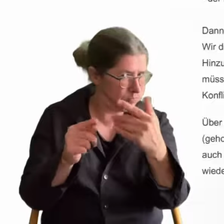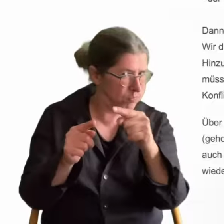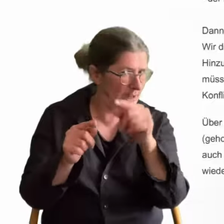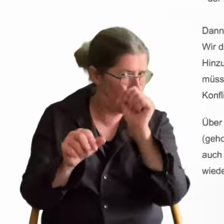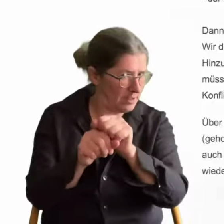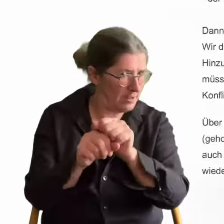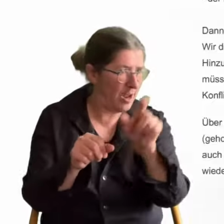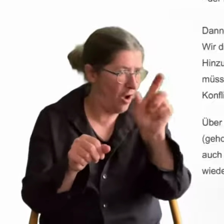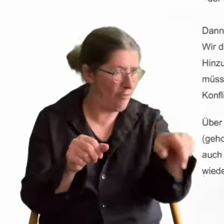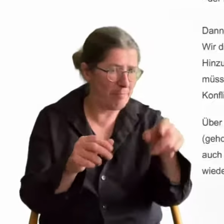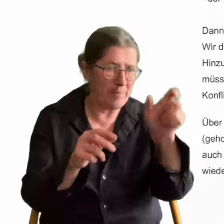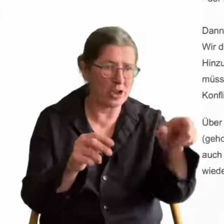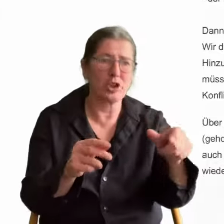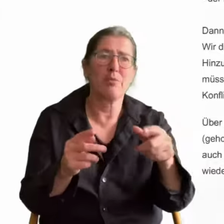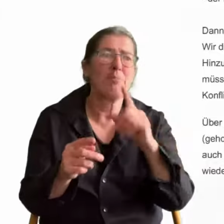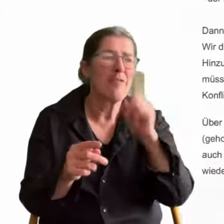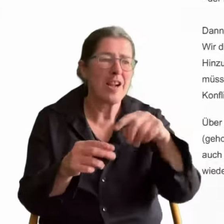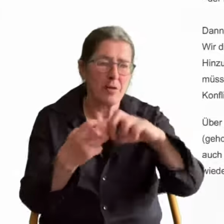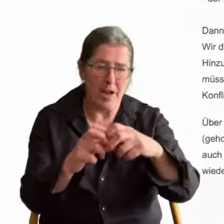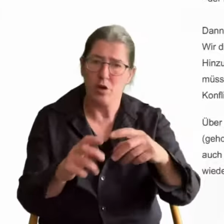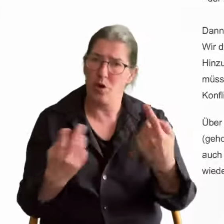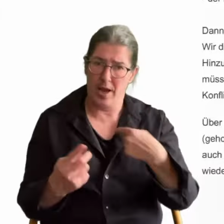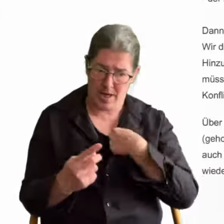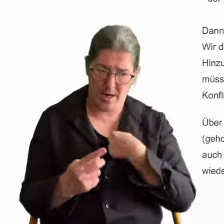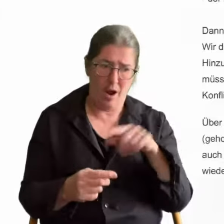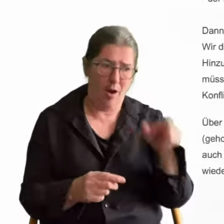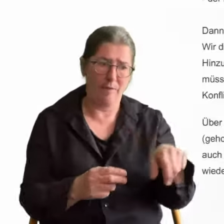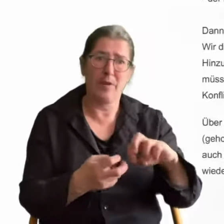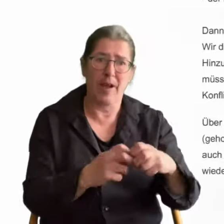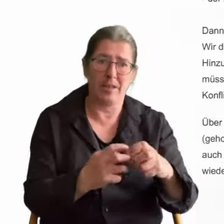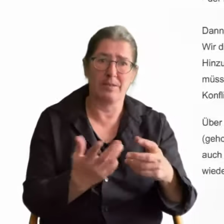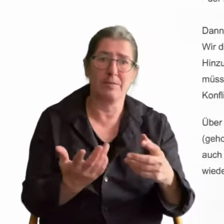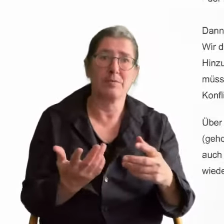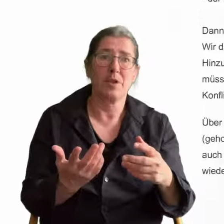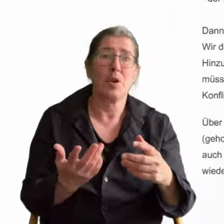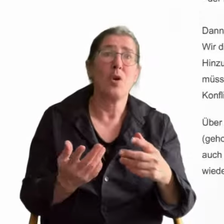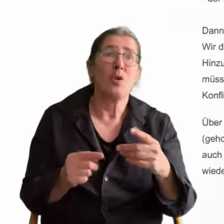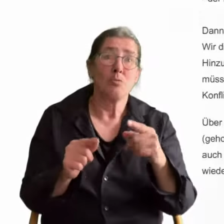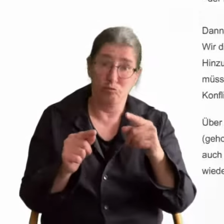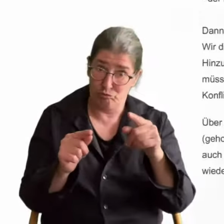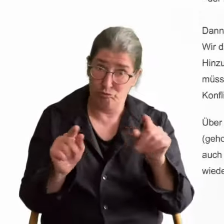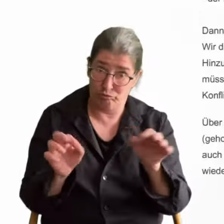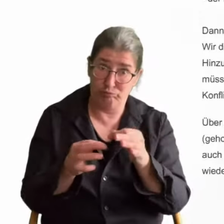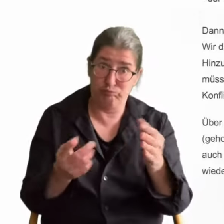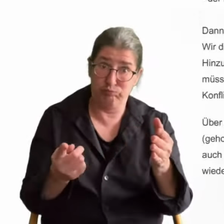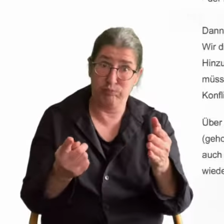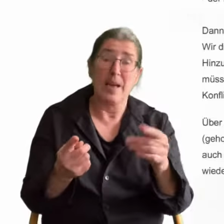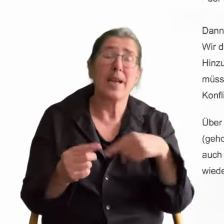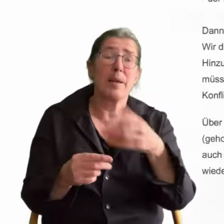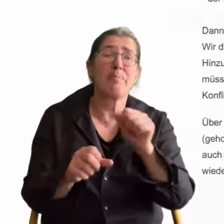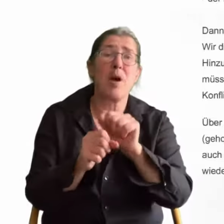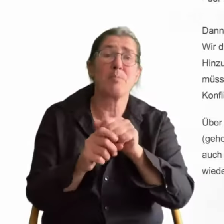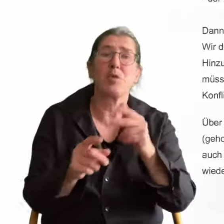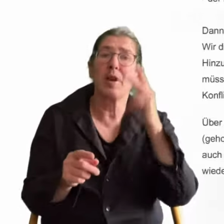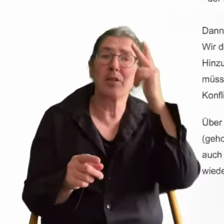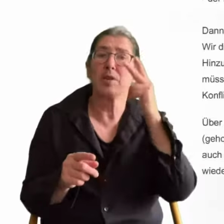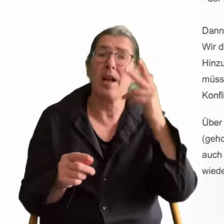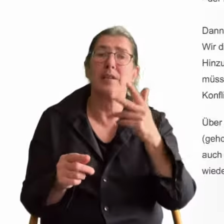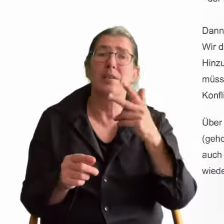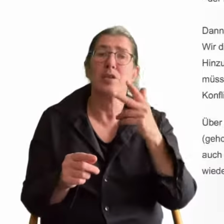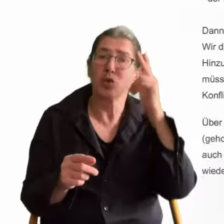ich oder jeder werden wir in der lage auf befehl unschuldige zu misshandeln es gibt ja die behauptung nach dem